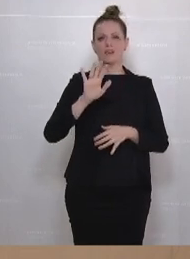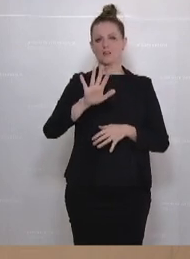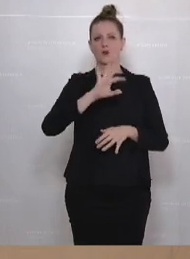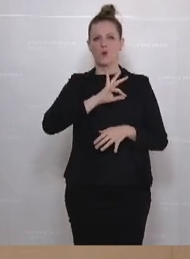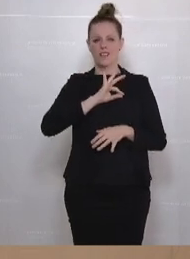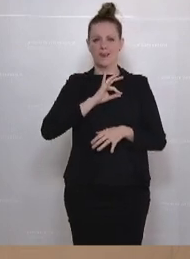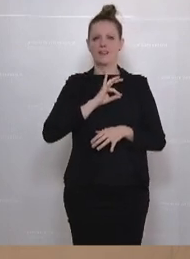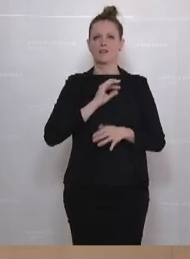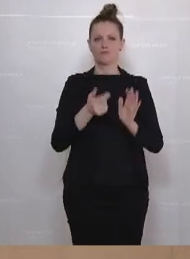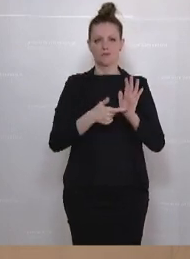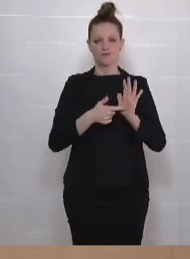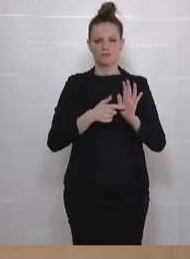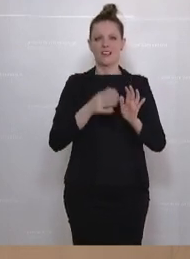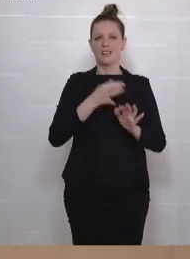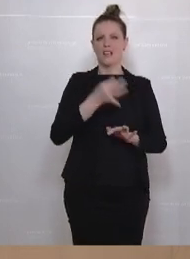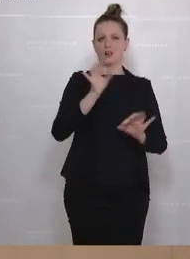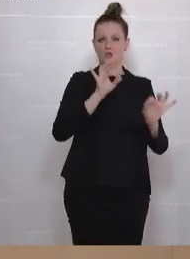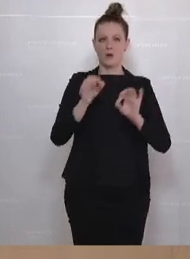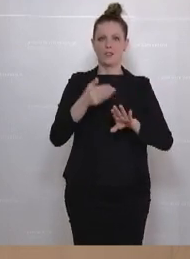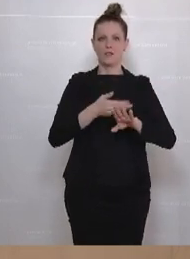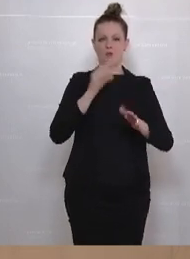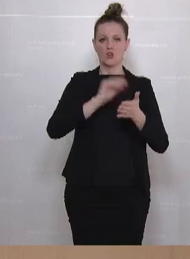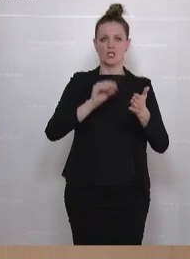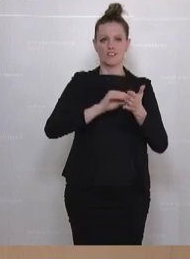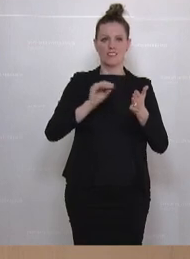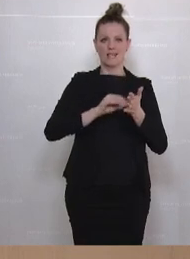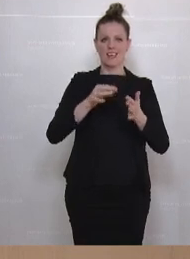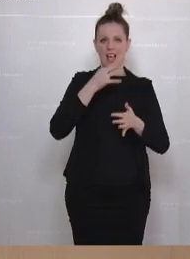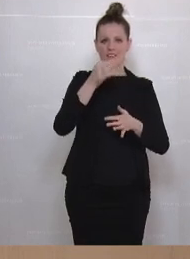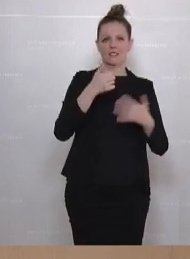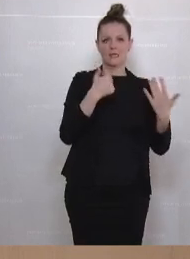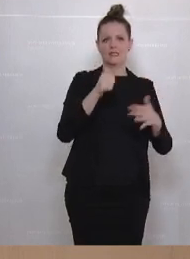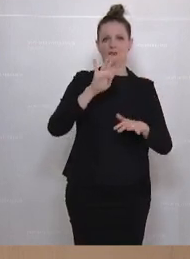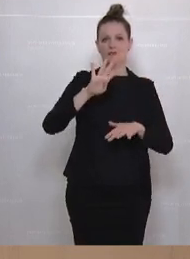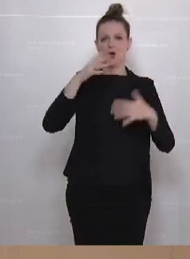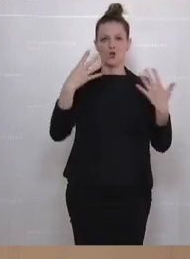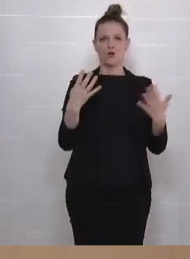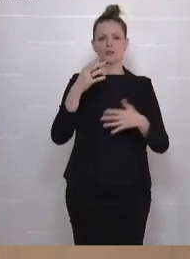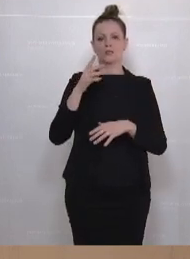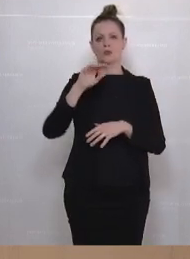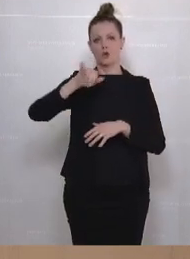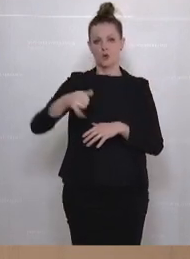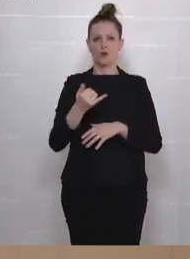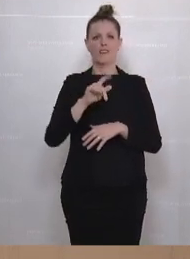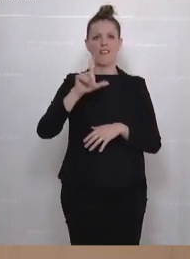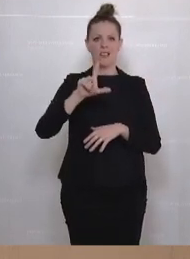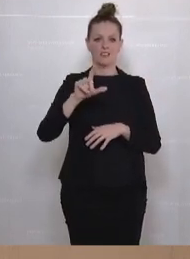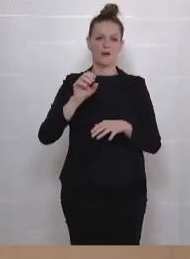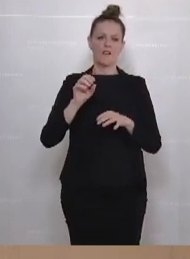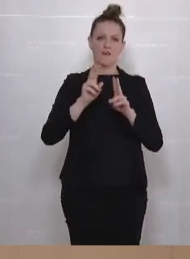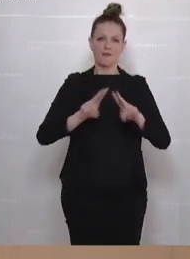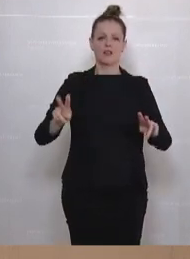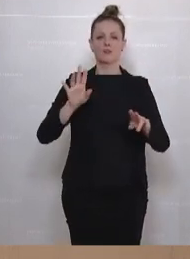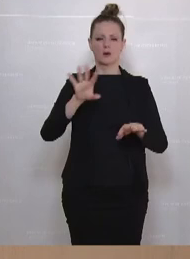vor Eingang in die Tagesordnung eingebrachte schriftliche Anfrage 6094 durch J. der Abgeordneten Leichtfried, Kolleginnen und Kollegen,